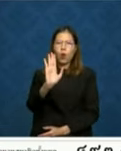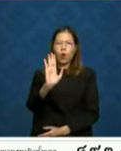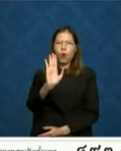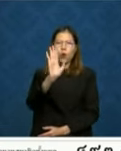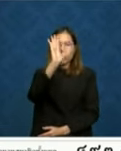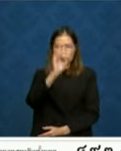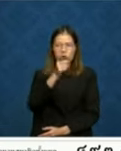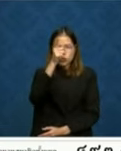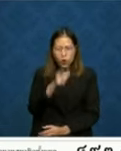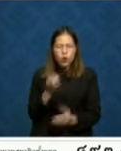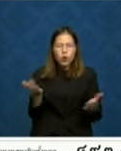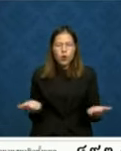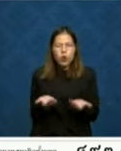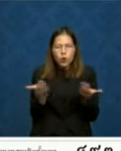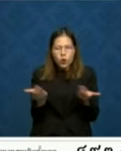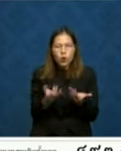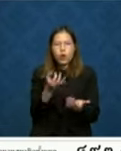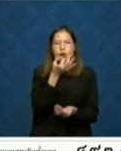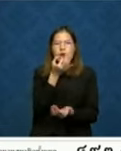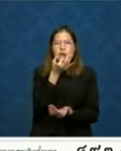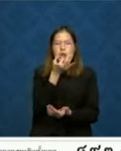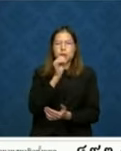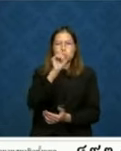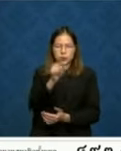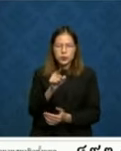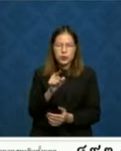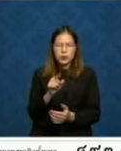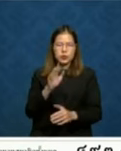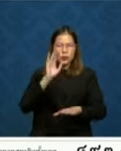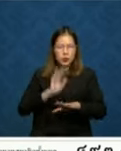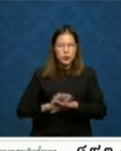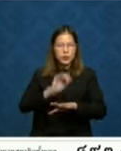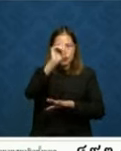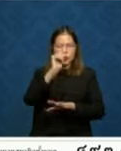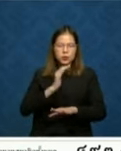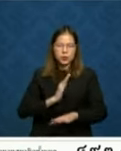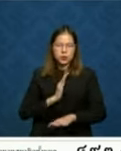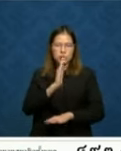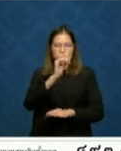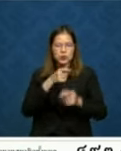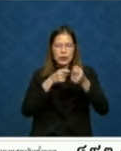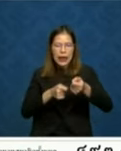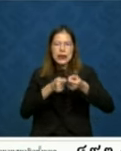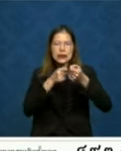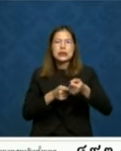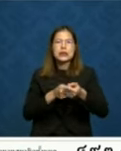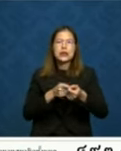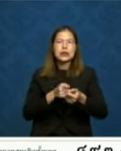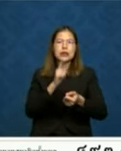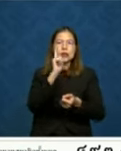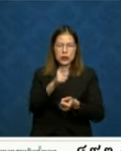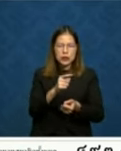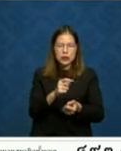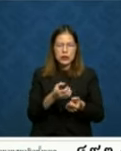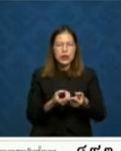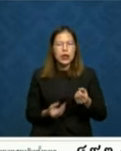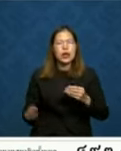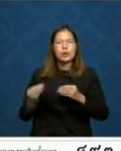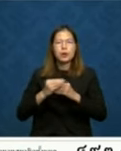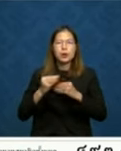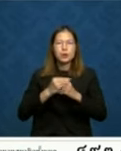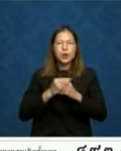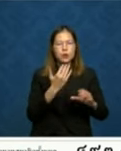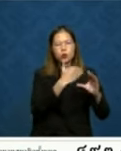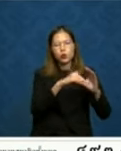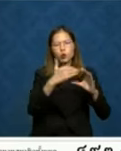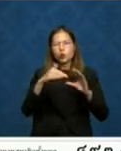ราจะต้องส่งเสริมอาชีพที่มีคุณภาพที่มีศักยภาพทางการเกษตรนี้ให้ขยับขยายส่งออก